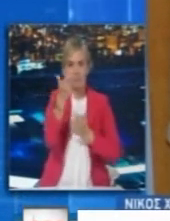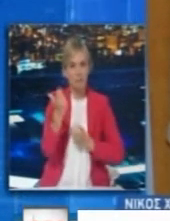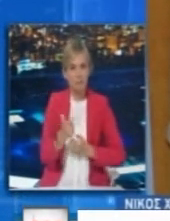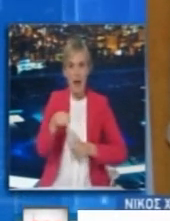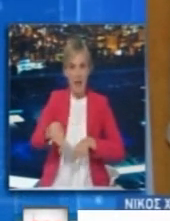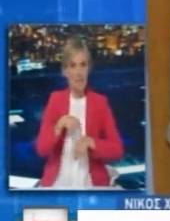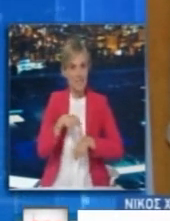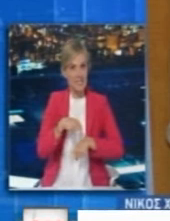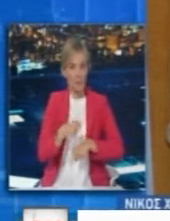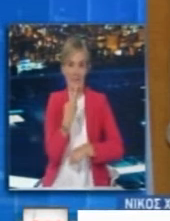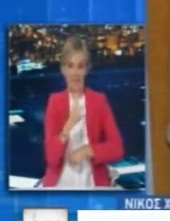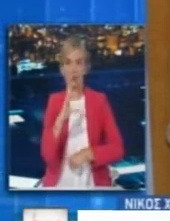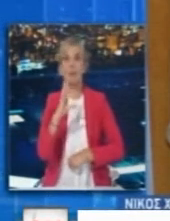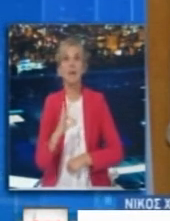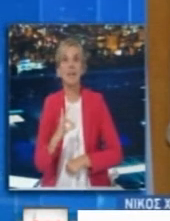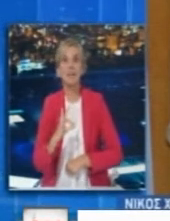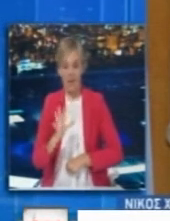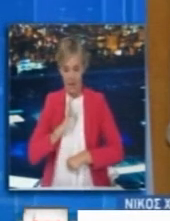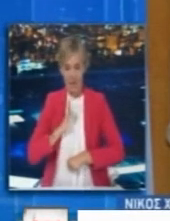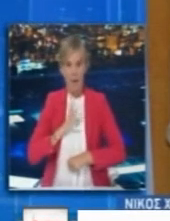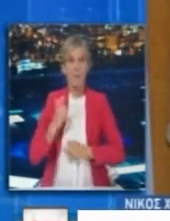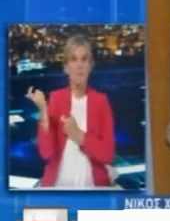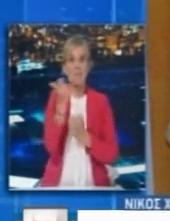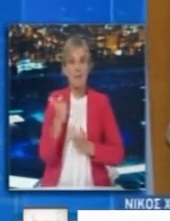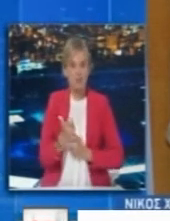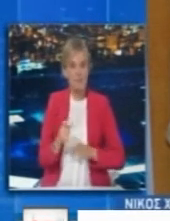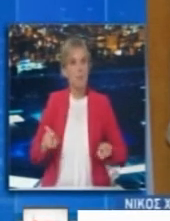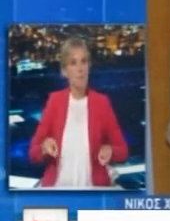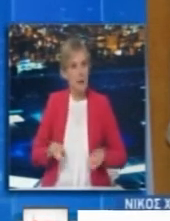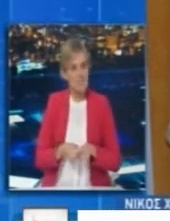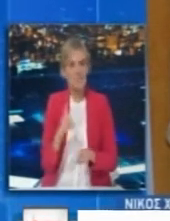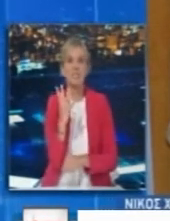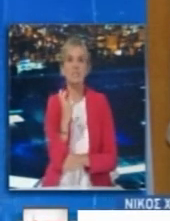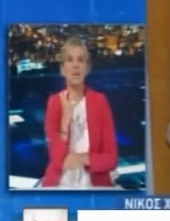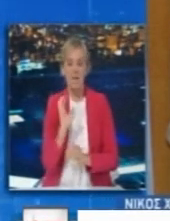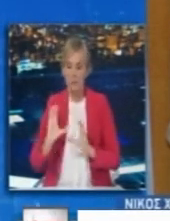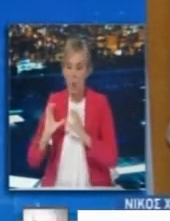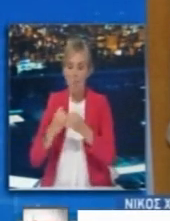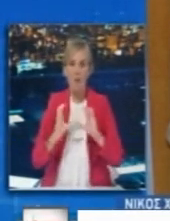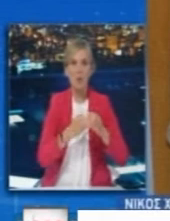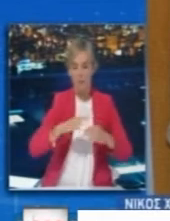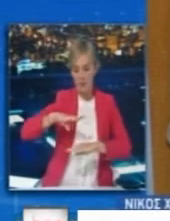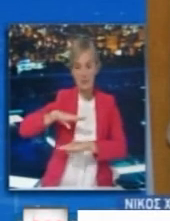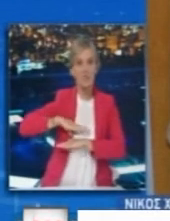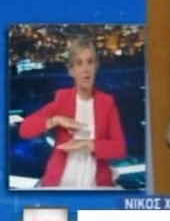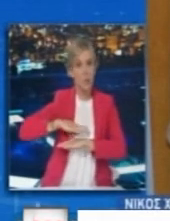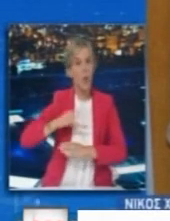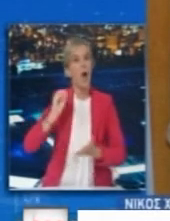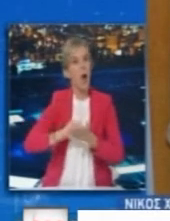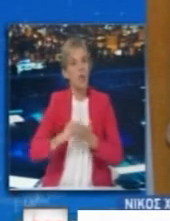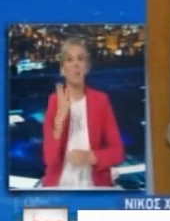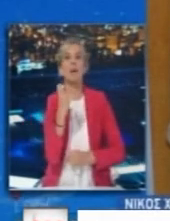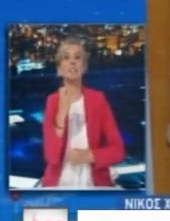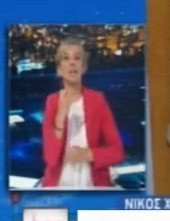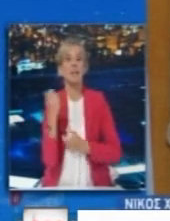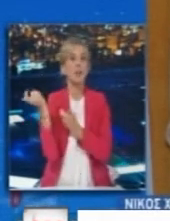επιχειρούν 350 πυροσβέστες με 40 ομάδες πεζοπόρων τμήματων και επιπρόσθετα 40 πυροσβέστες από Κύπρο,